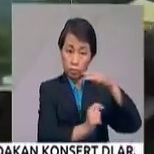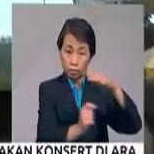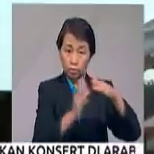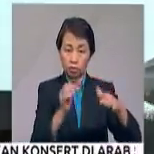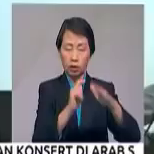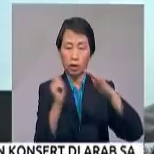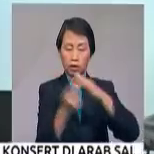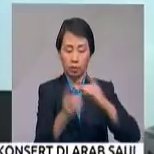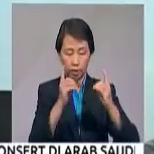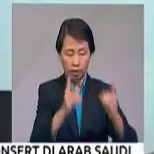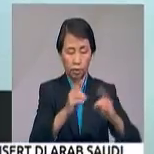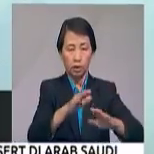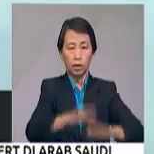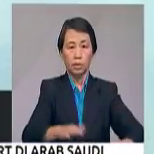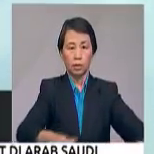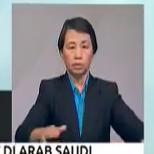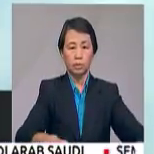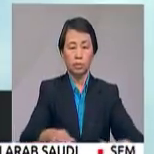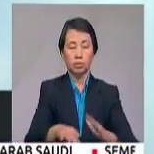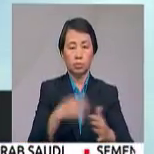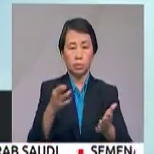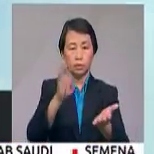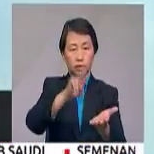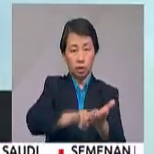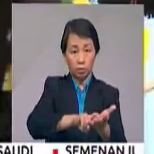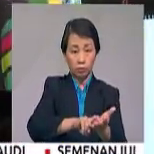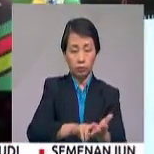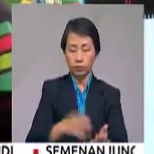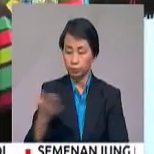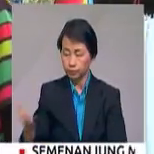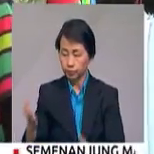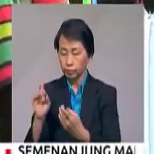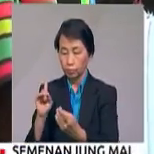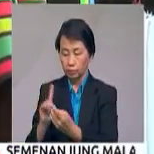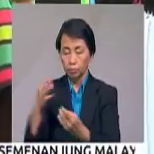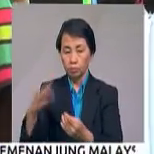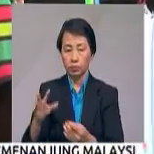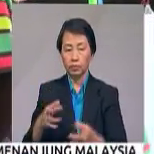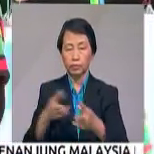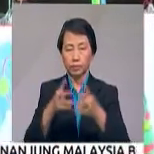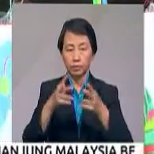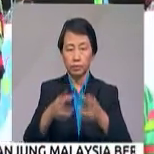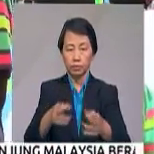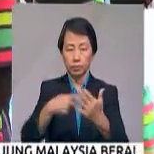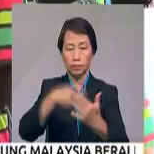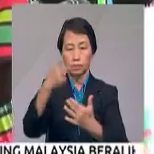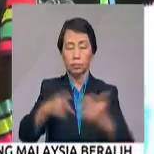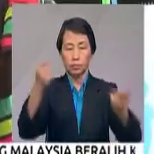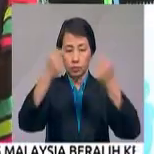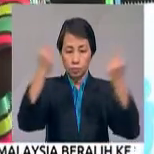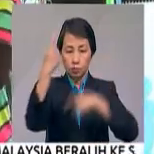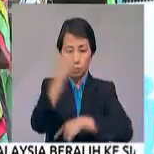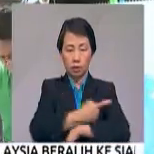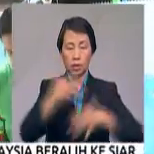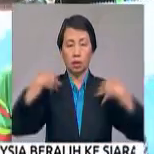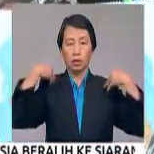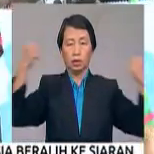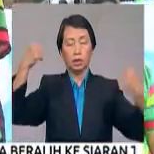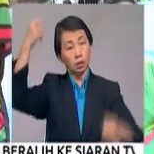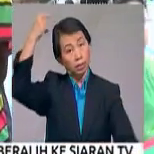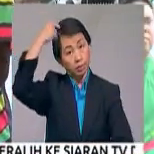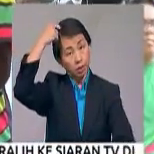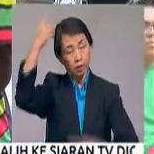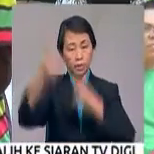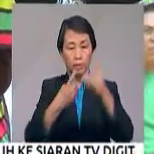taman didikan kanak-kanak tadika berdaftar. Hana ditemui selepas merasmikan program sambutan Hari Kesihatan Mental